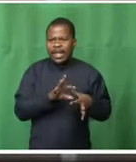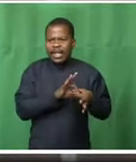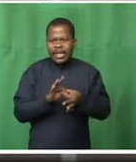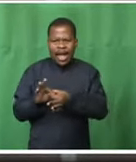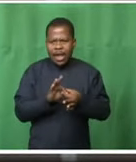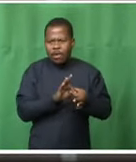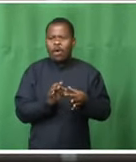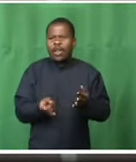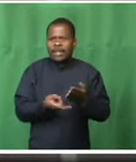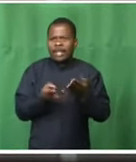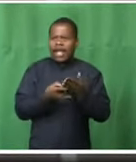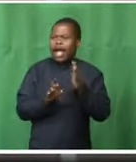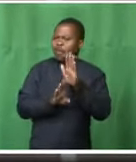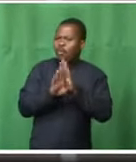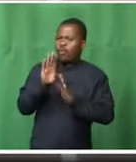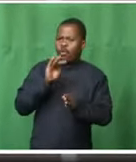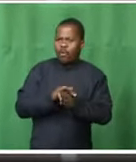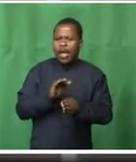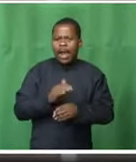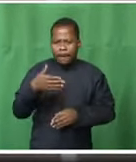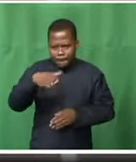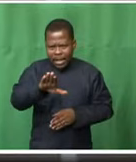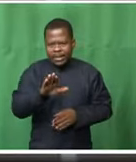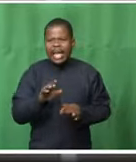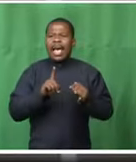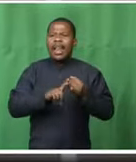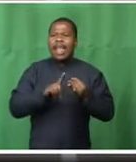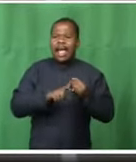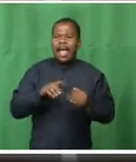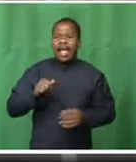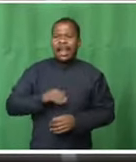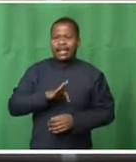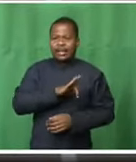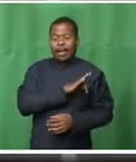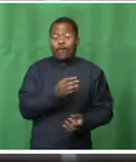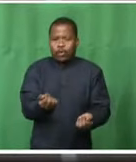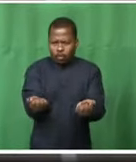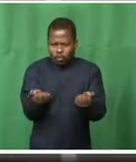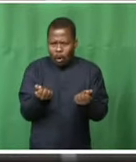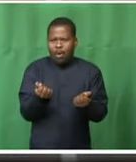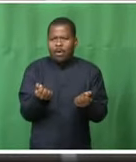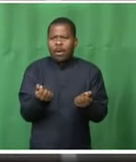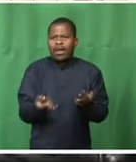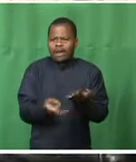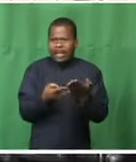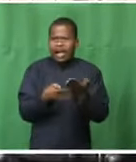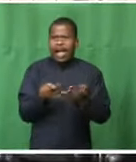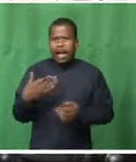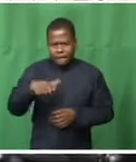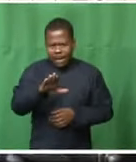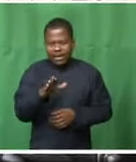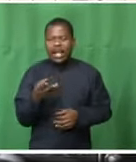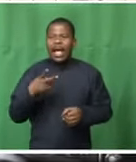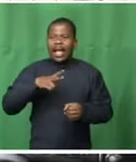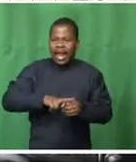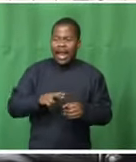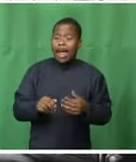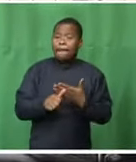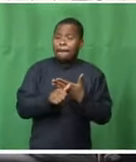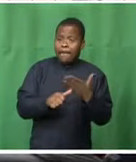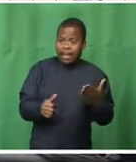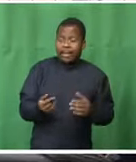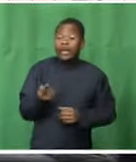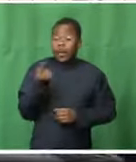iphindze ibuke kakhulu neqinisa tsebenti. Cishe njalo ngenyanga